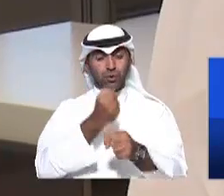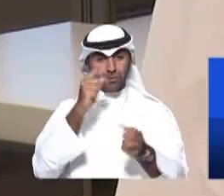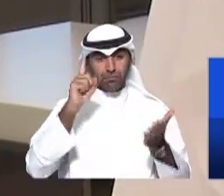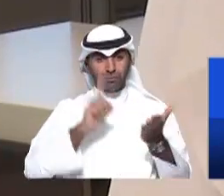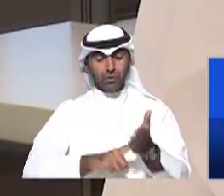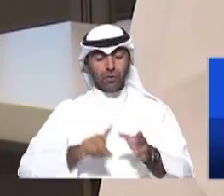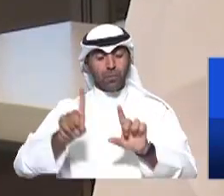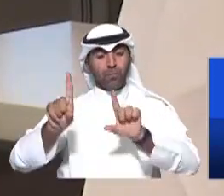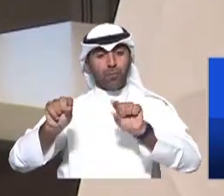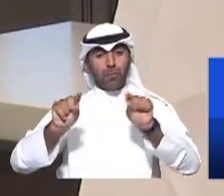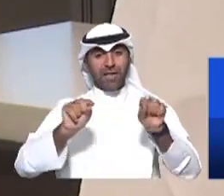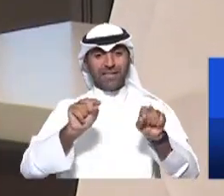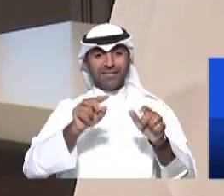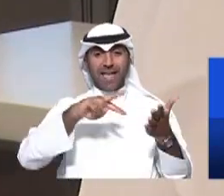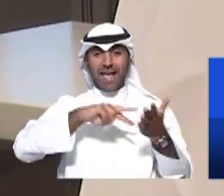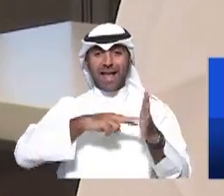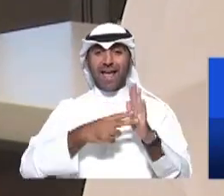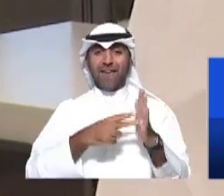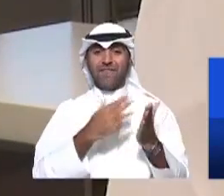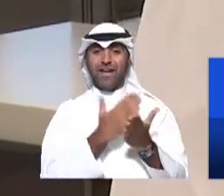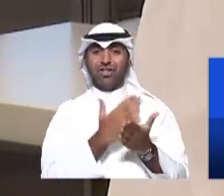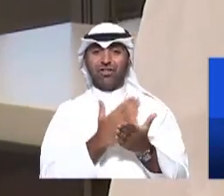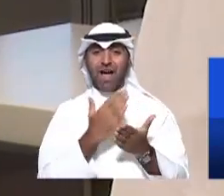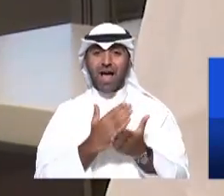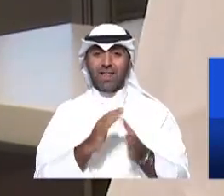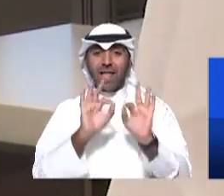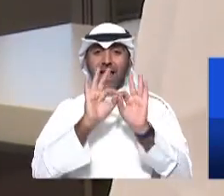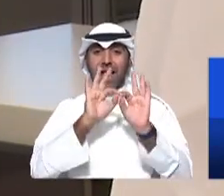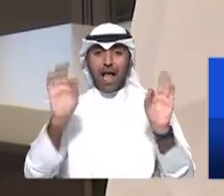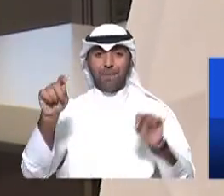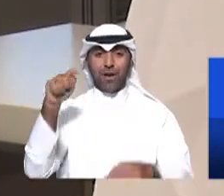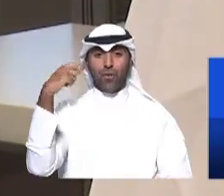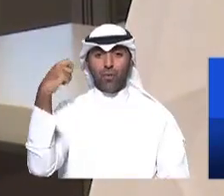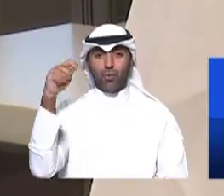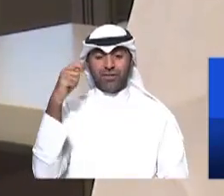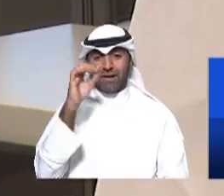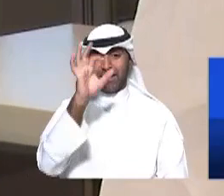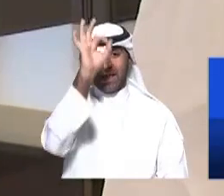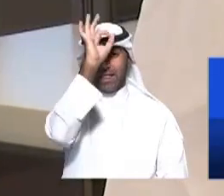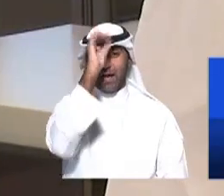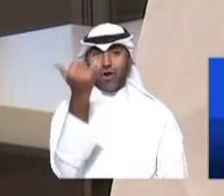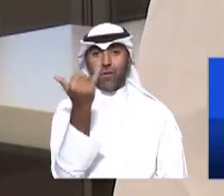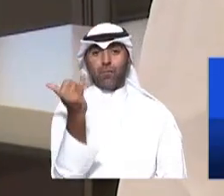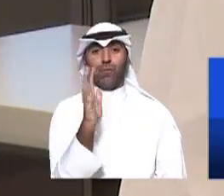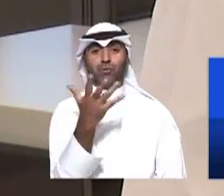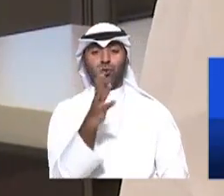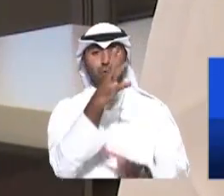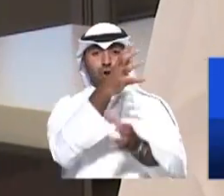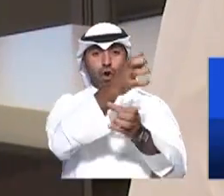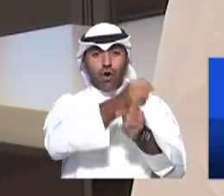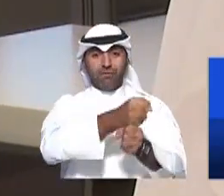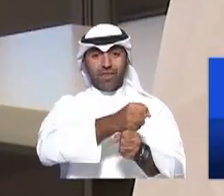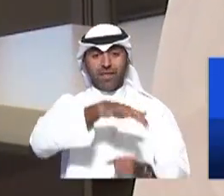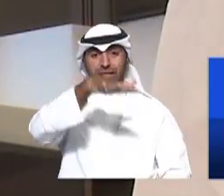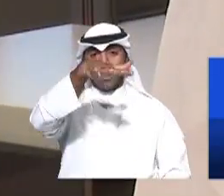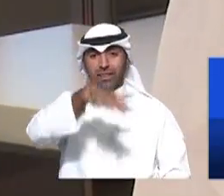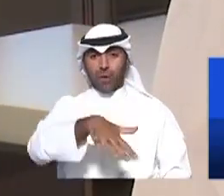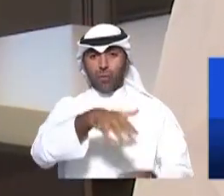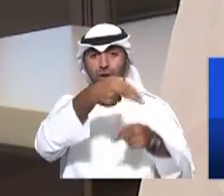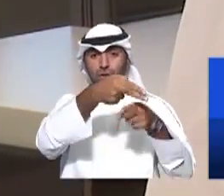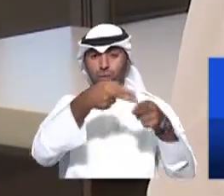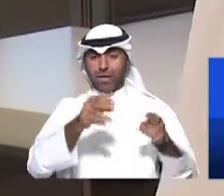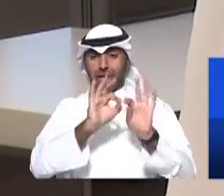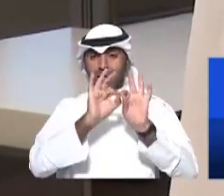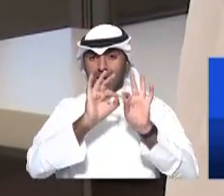في عملية تأمين الكويت من كل ما تحتويه أو تأتي من أخطار،